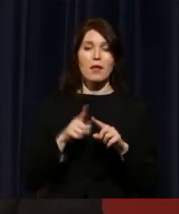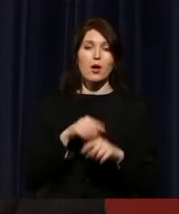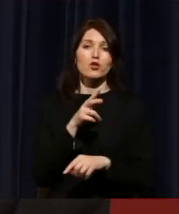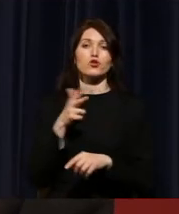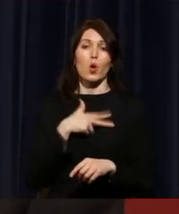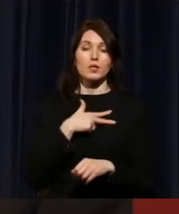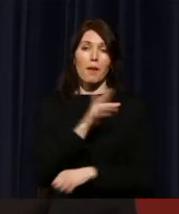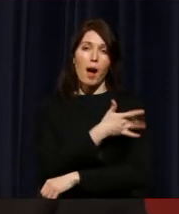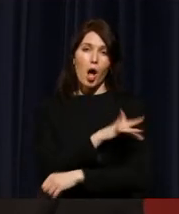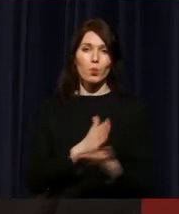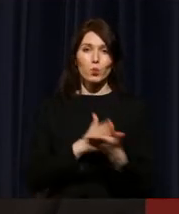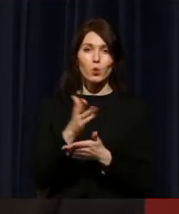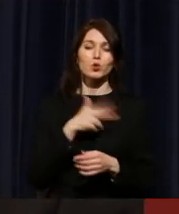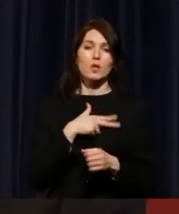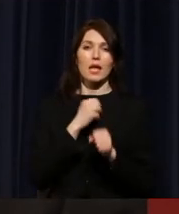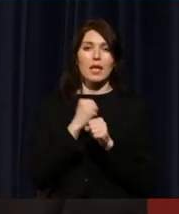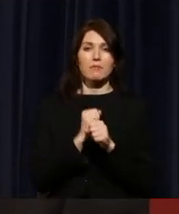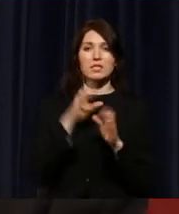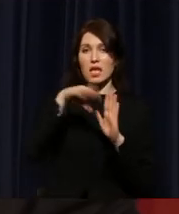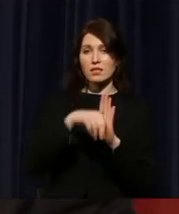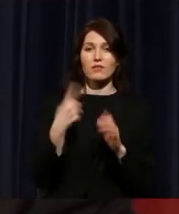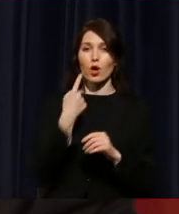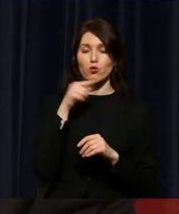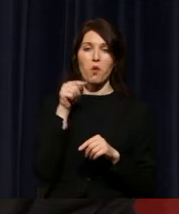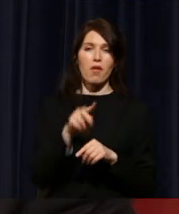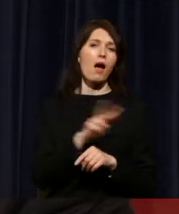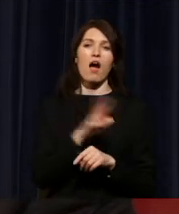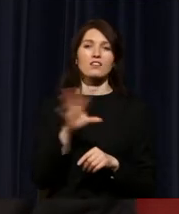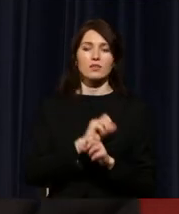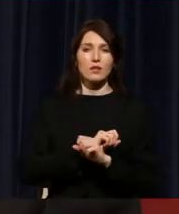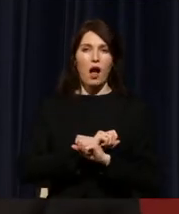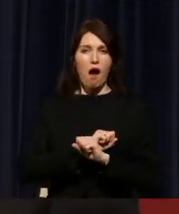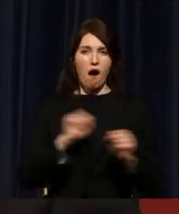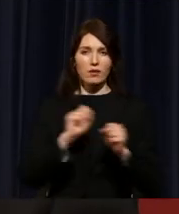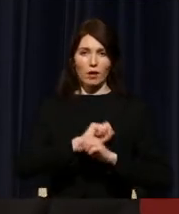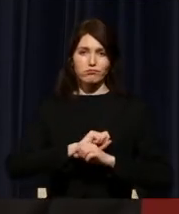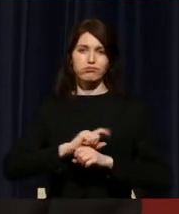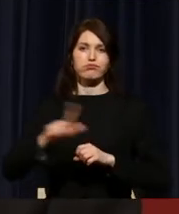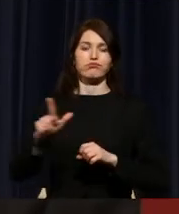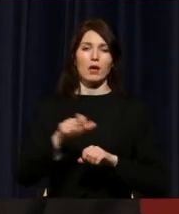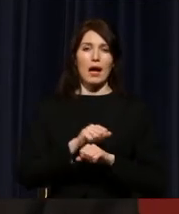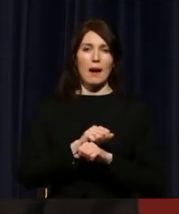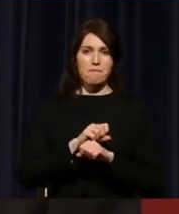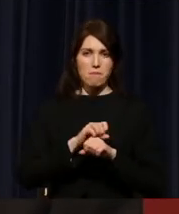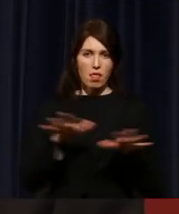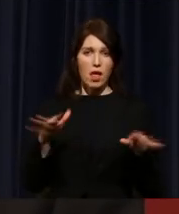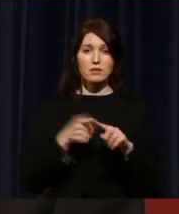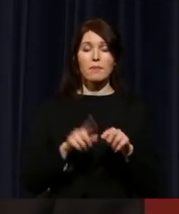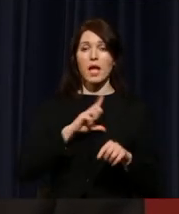ir, nu, sociālā darba sastāvdaļa, ir viena no tām, kas visstraujāk izplatās. Nu, tāpēc vienkārši viena apstākļa dēļ, jo